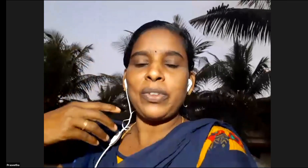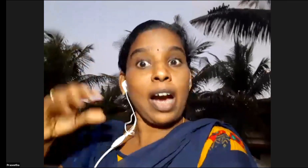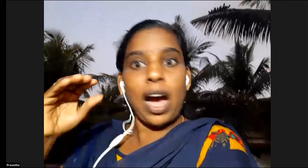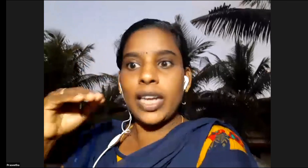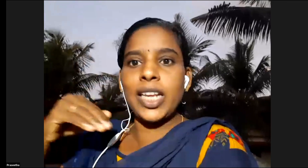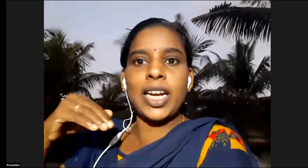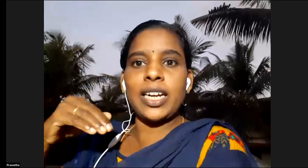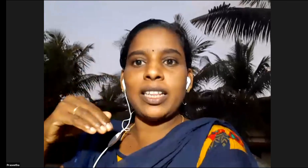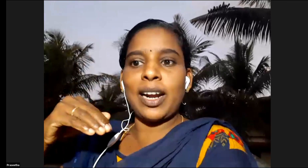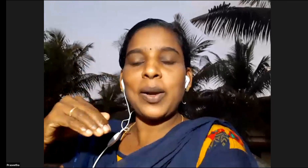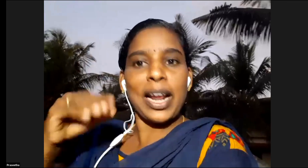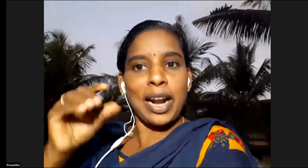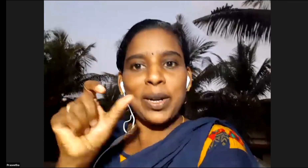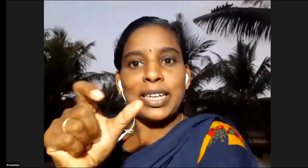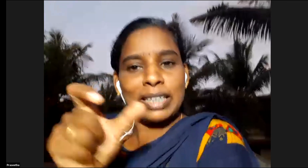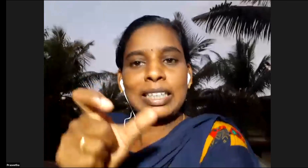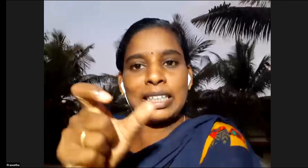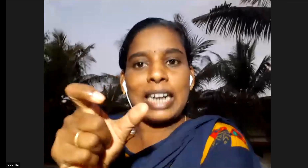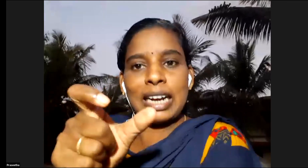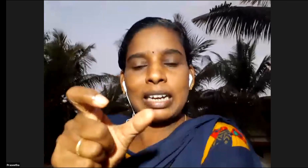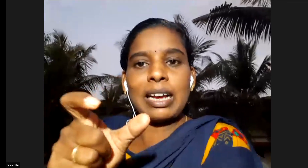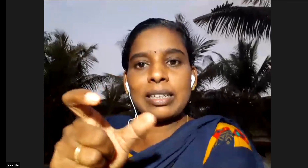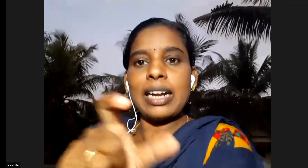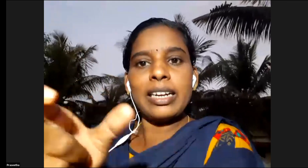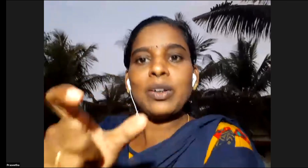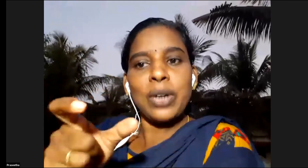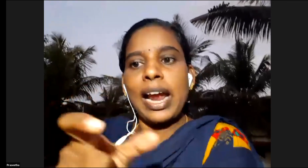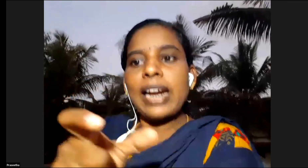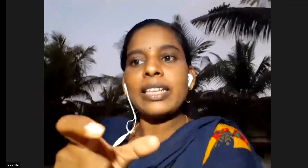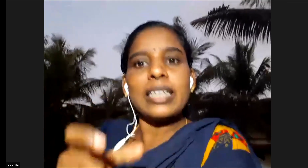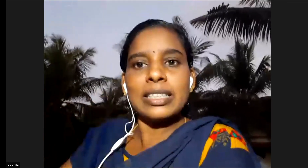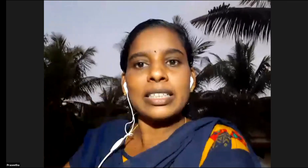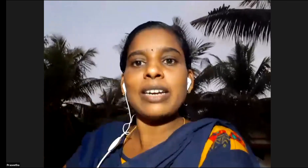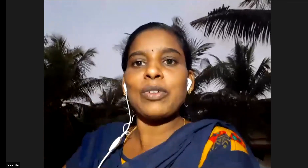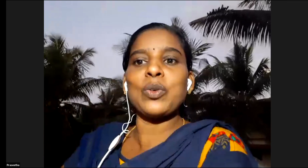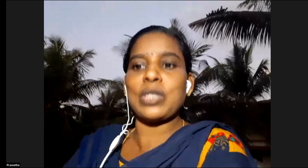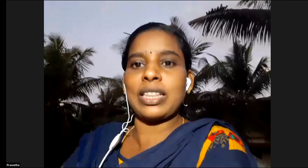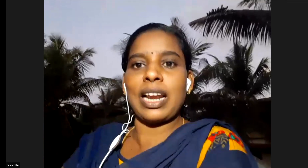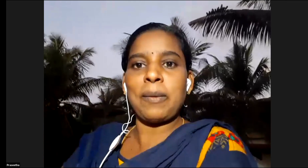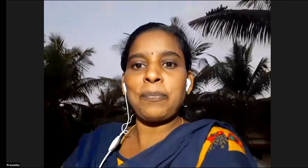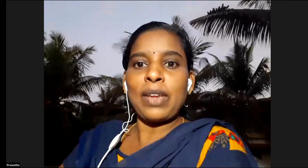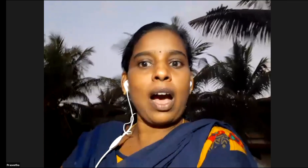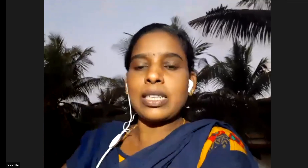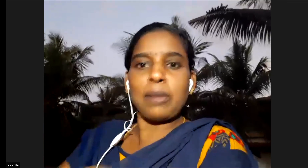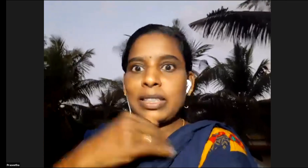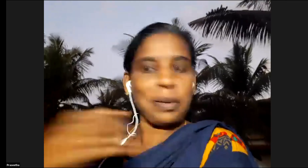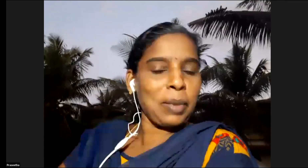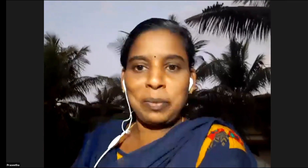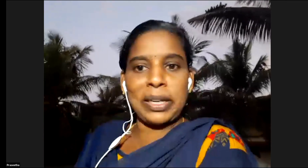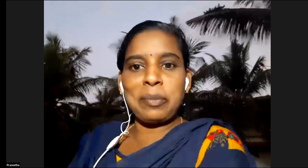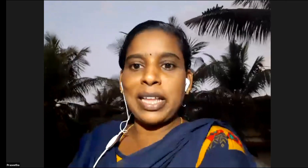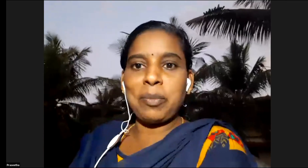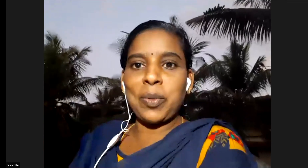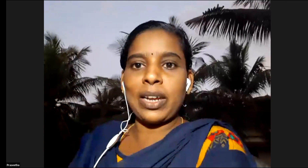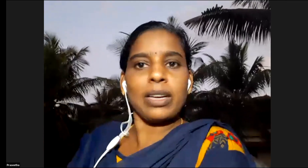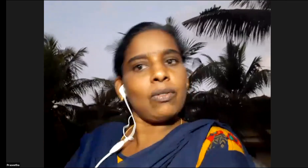തോന്നിപ്പോ. ആ രീതിയിലൊക്കെ എഴുതിക്കളയും. കാരണം അവർക്ക് ഈ രണ്ടിനെയും കൂടെ ആഡ് ചെയ്യുന്ന കൺജംഷൻ അവർ യൂസ് ചെയ്യുന്നില്ല. ആ സമയത്ത് നമ്മൾ